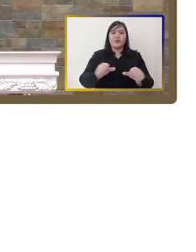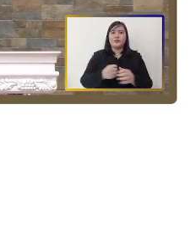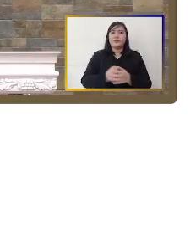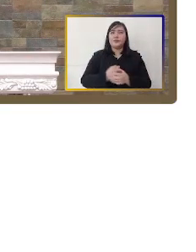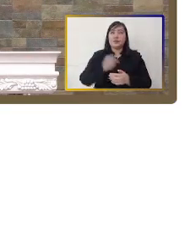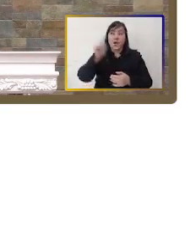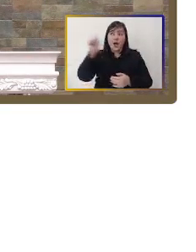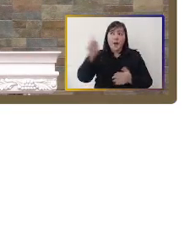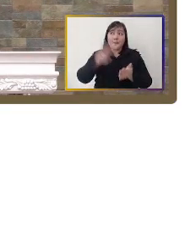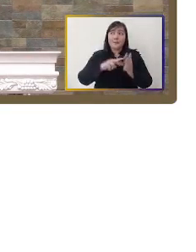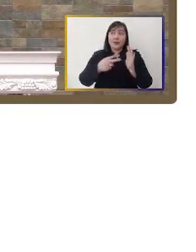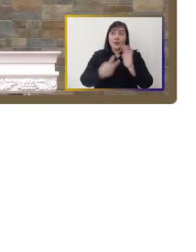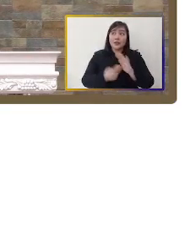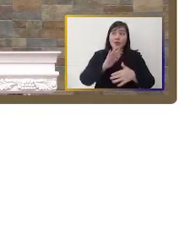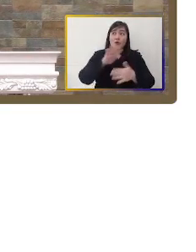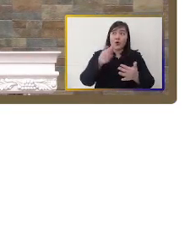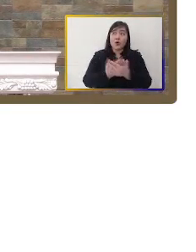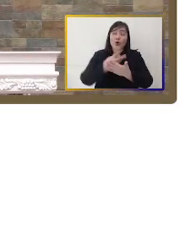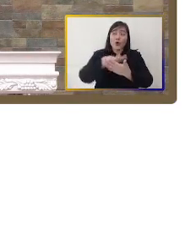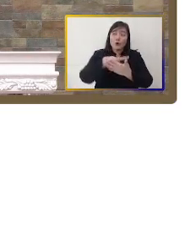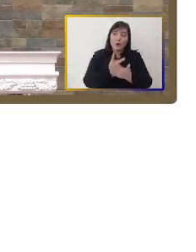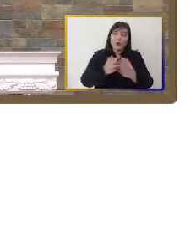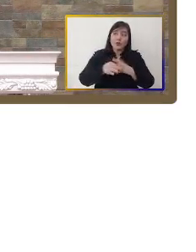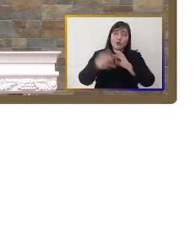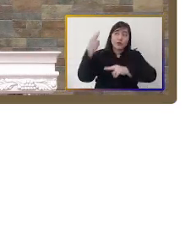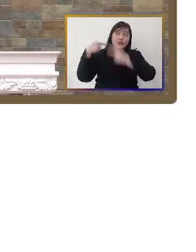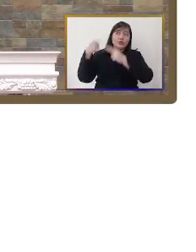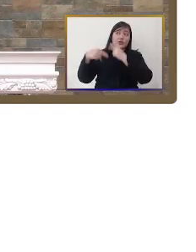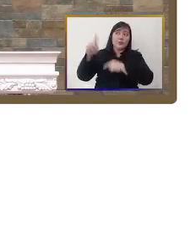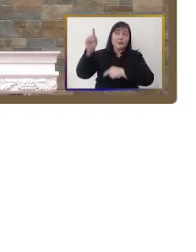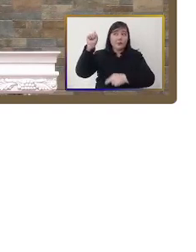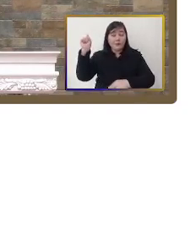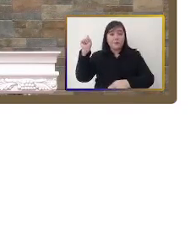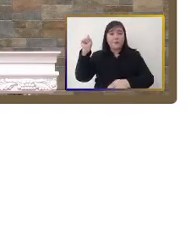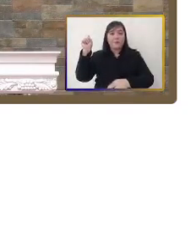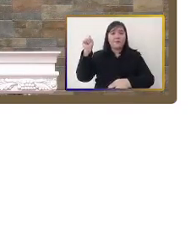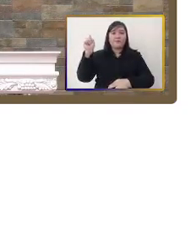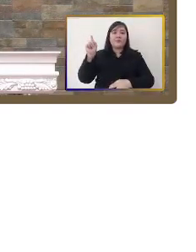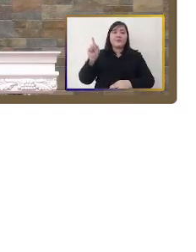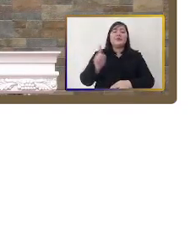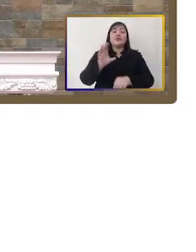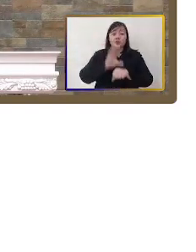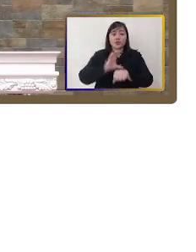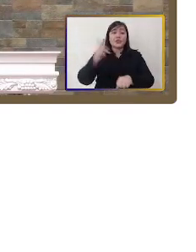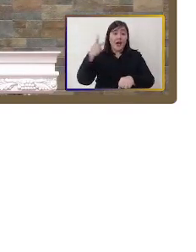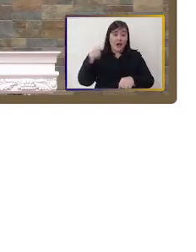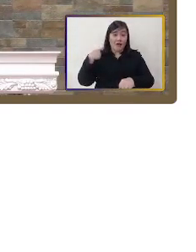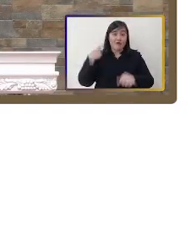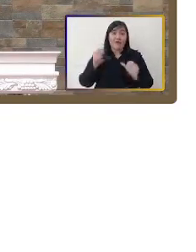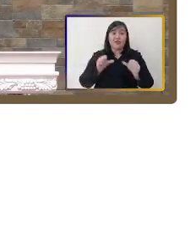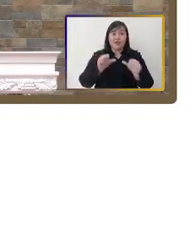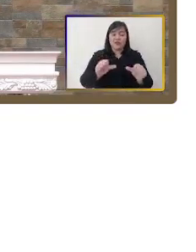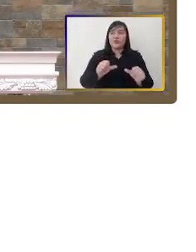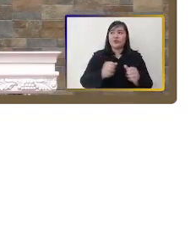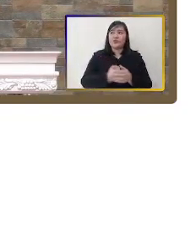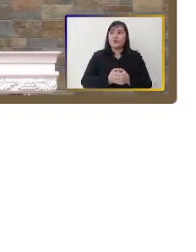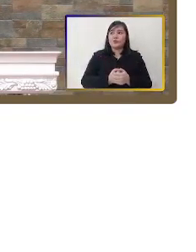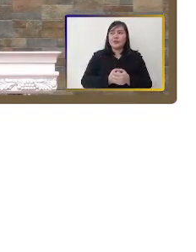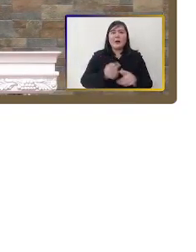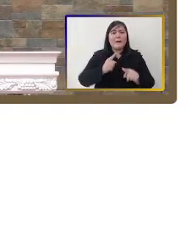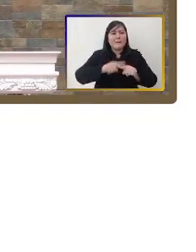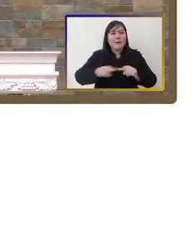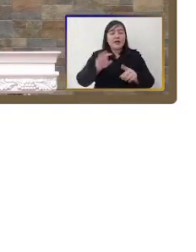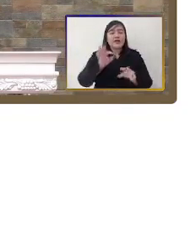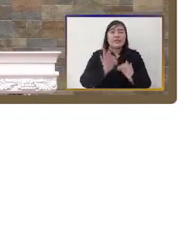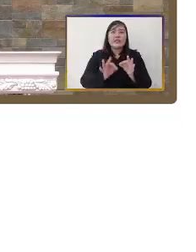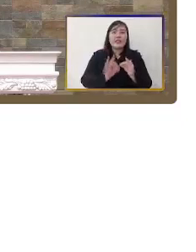sila. Pero kung nandiyan lang sila sa sea, hindi yun. Ayan pa lang mga kapatid, tandaan nyo po, we